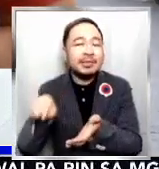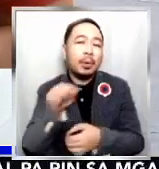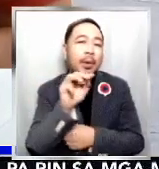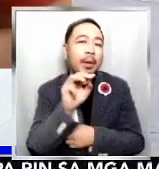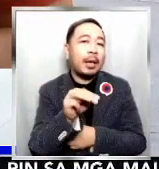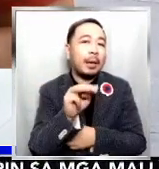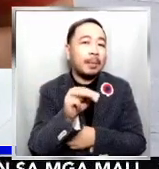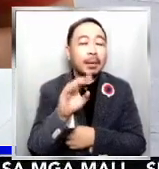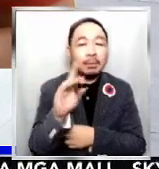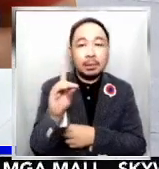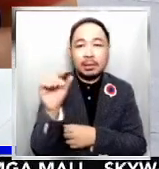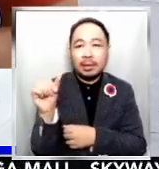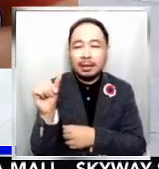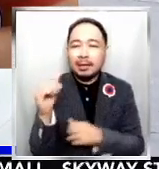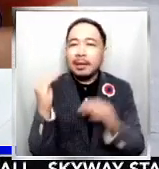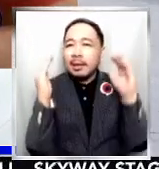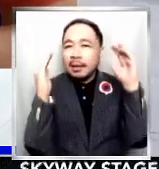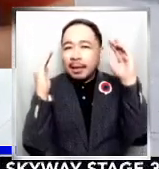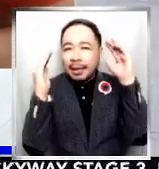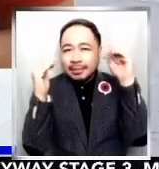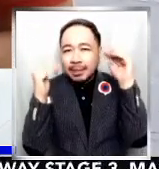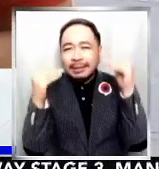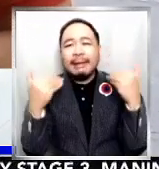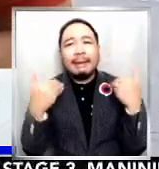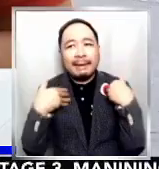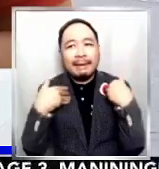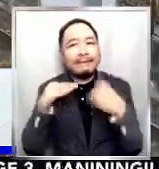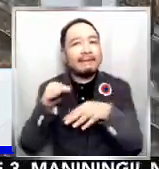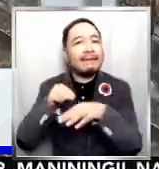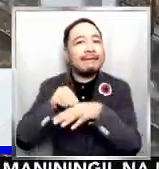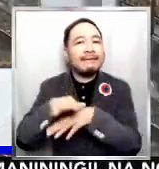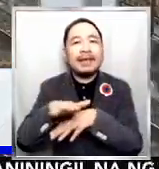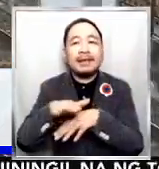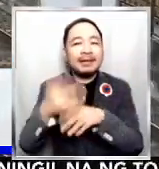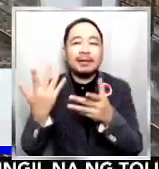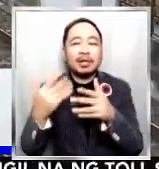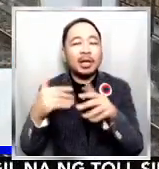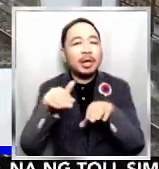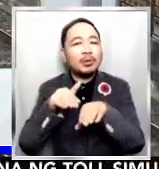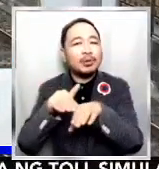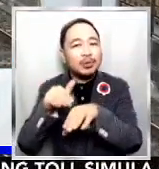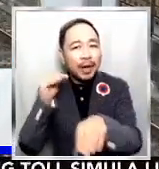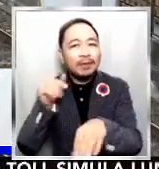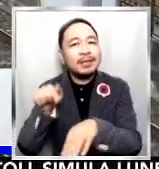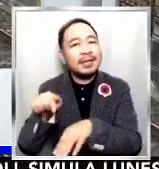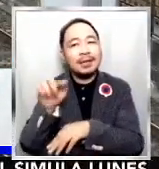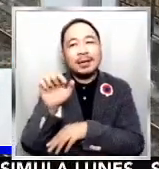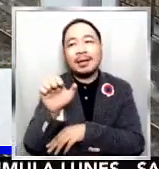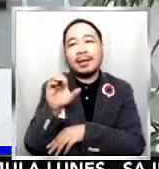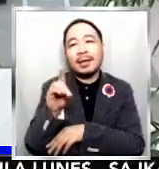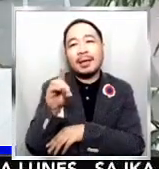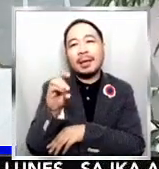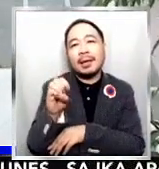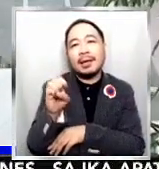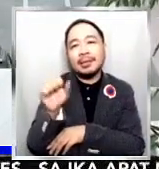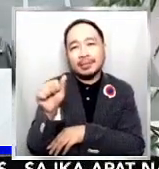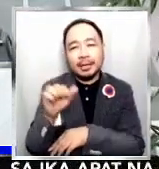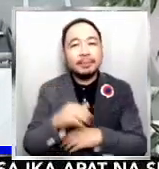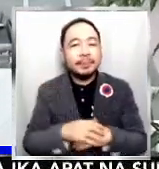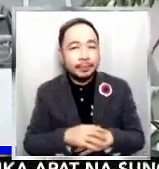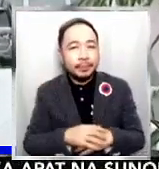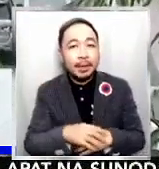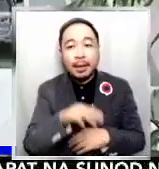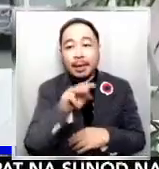may epekto ito sa daloy ng trapiko dito sa EDSA. Sa huling tala ng MMDA nung nakarang buwan,